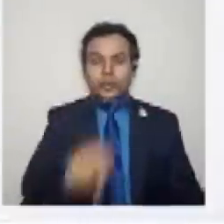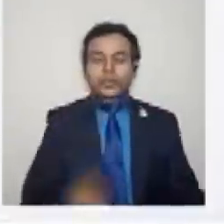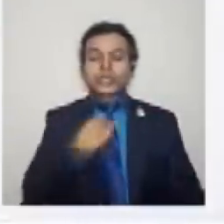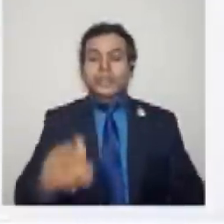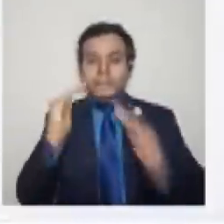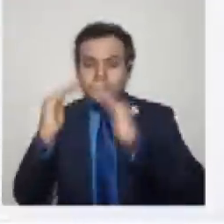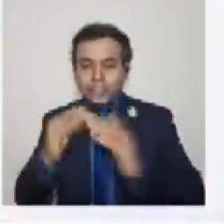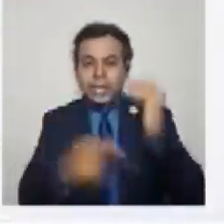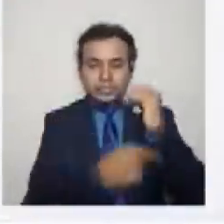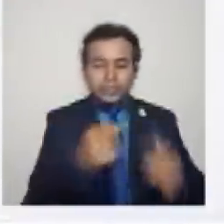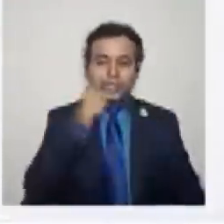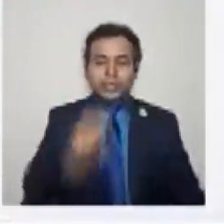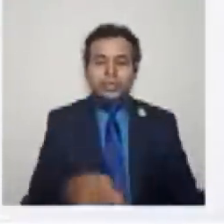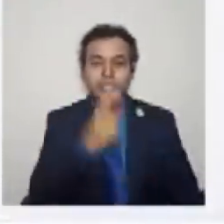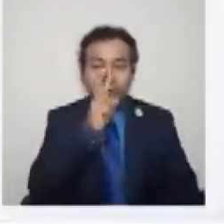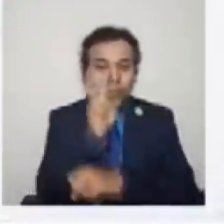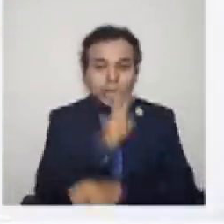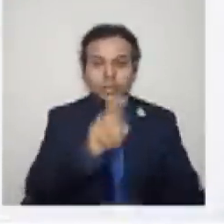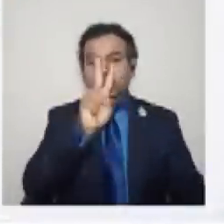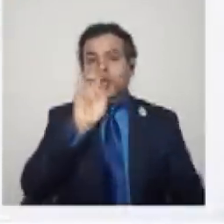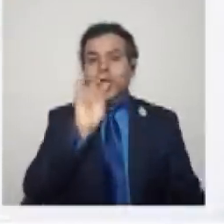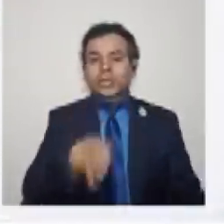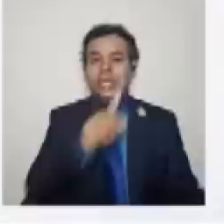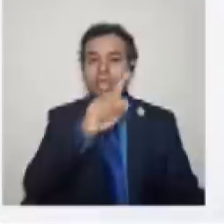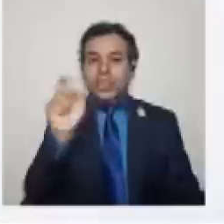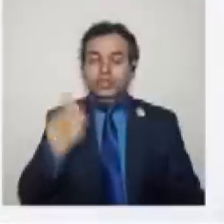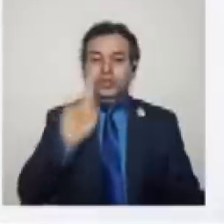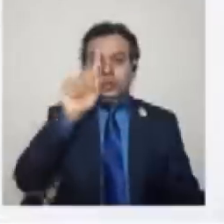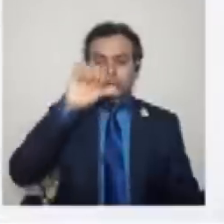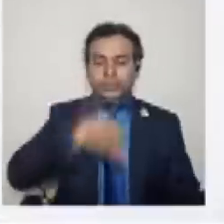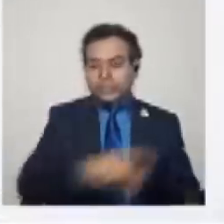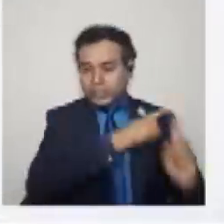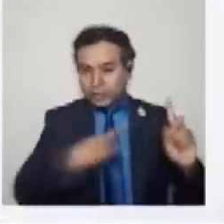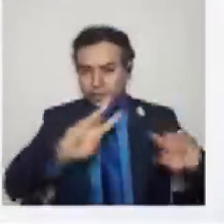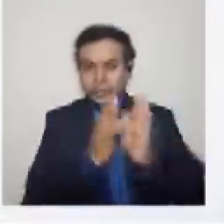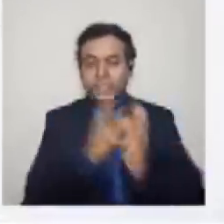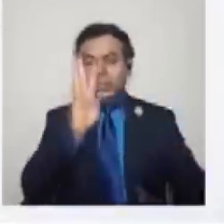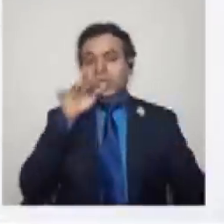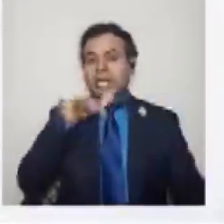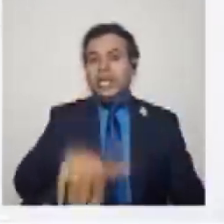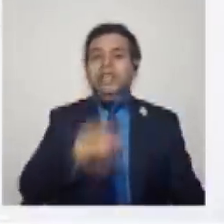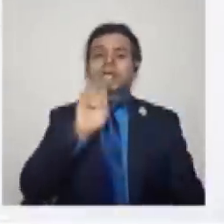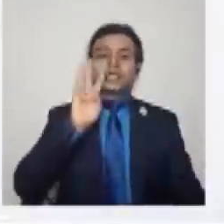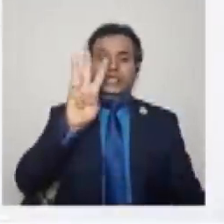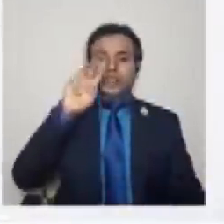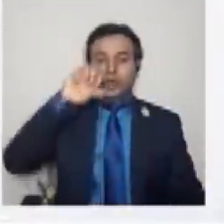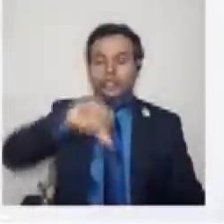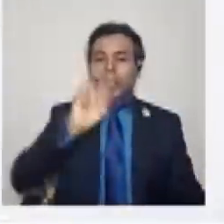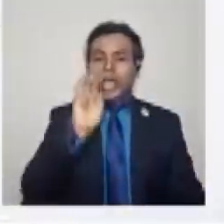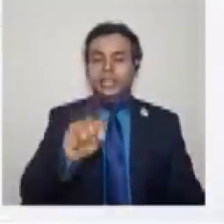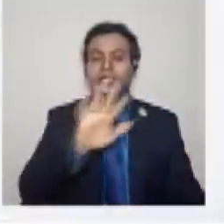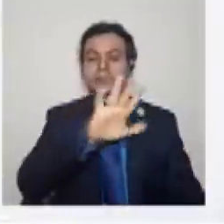আছেন 12,190 জন। কোয়ারেন্টাইনে আছেন, 24 ঘন্টায় যুক্ত হয়েছেন 2,819 জন এবং এ